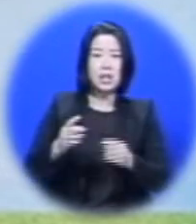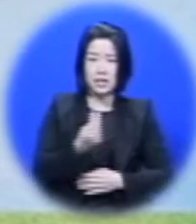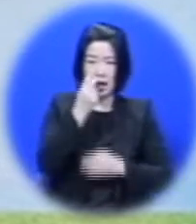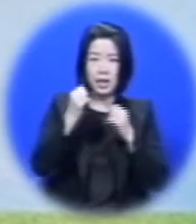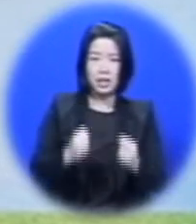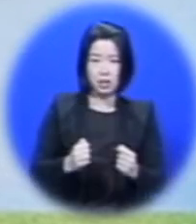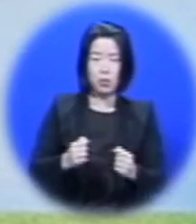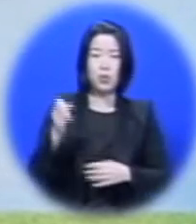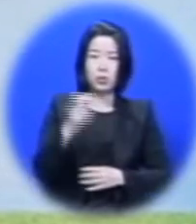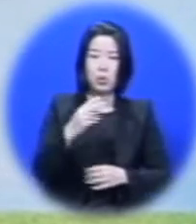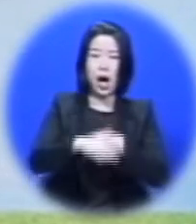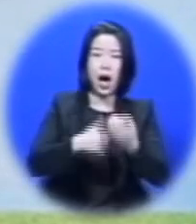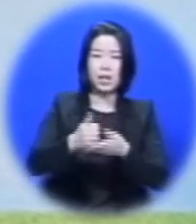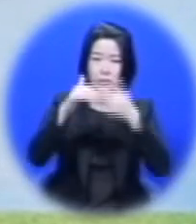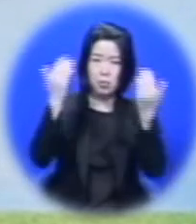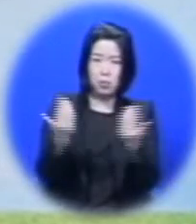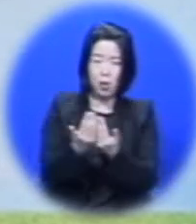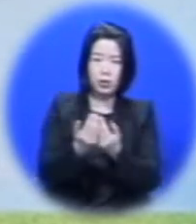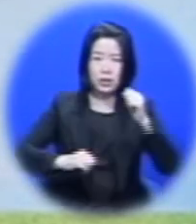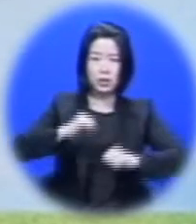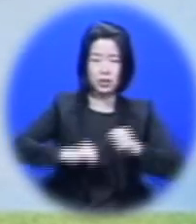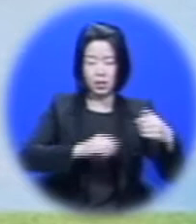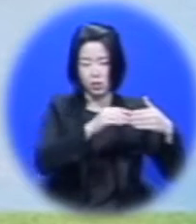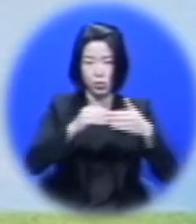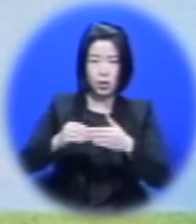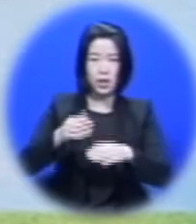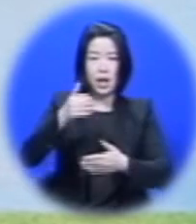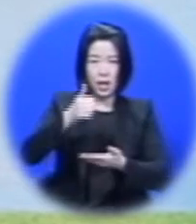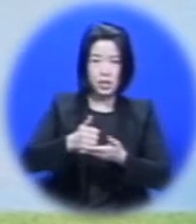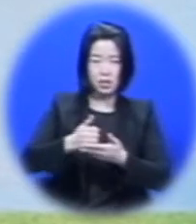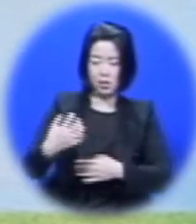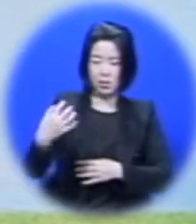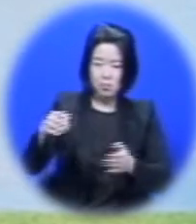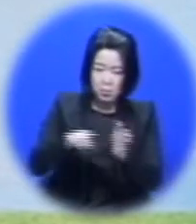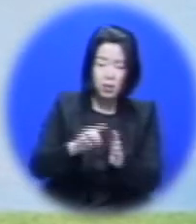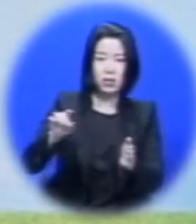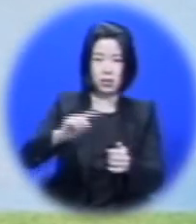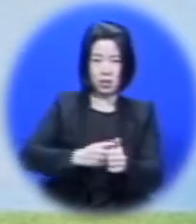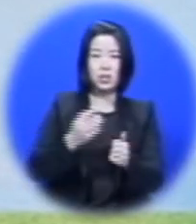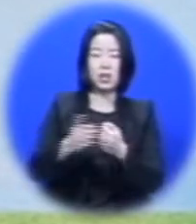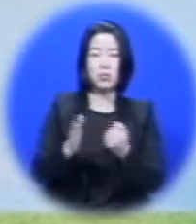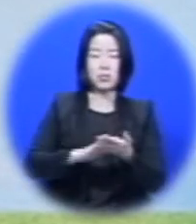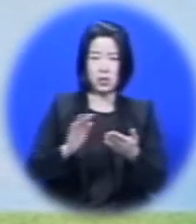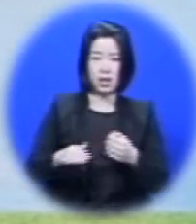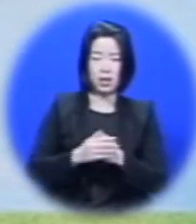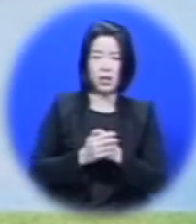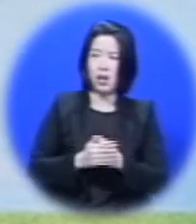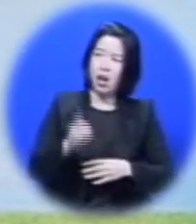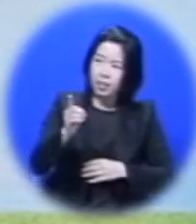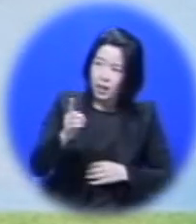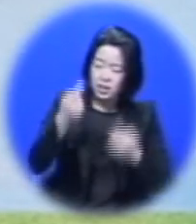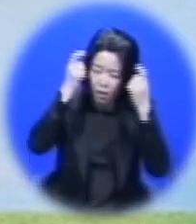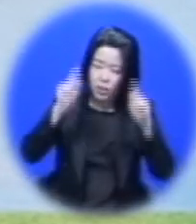살아계시고 하나님이 모든 역사를 주관하시는 게 믿어지니까. 그래서 아내에게 당신이 어리석은